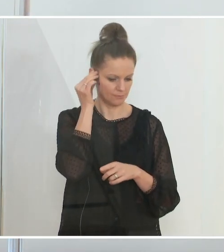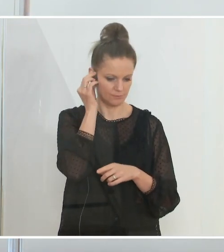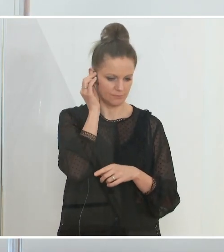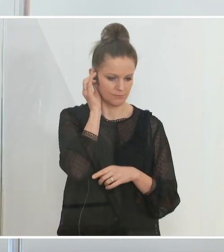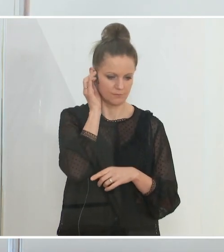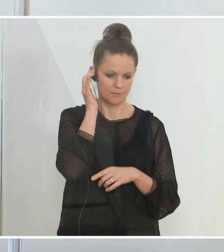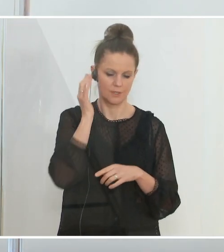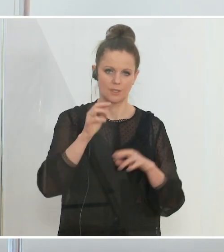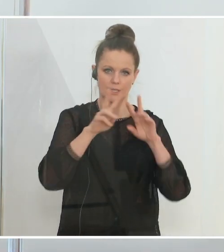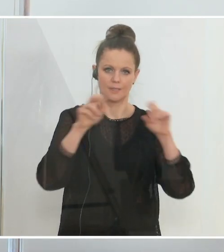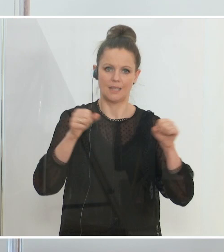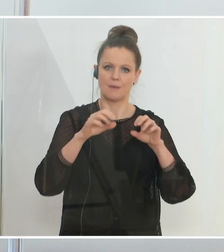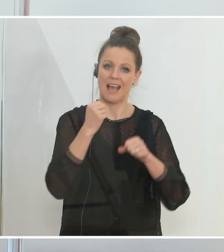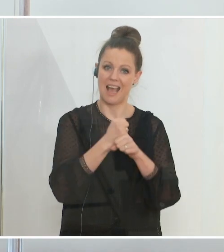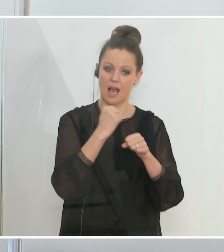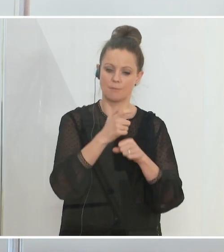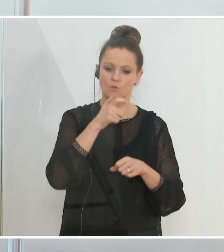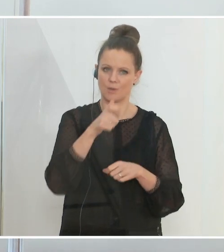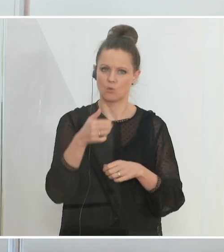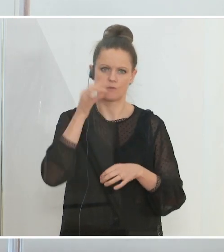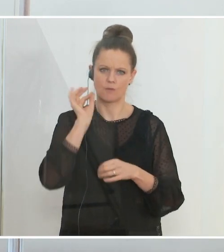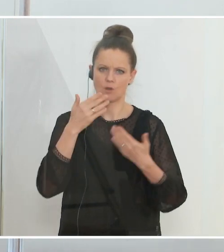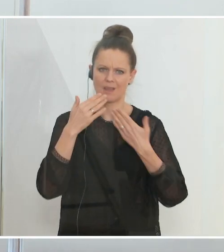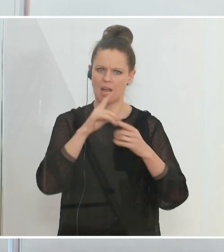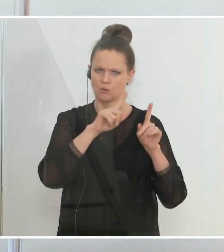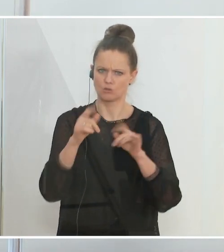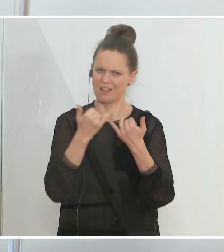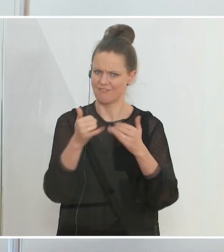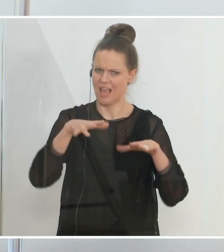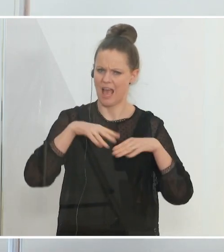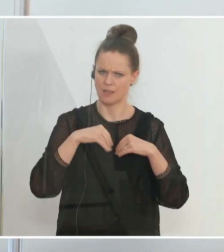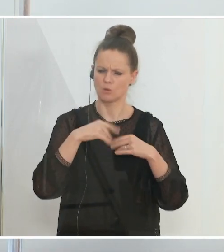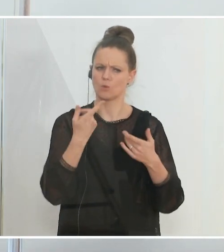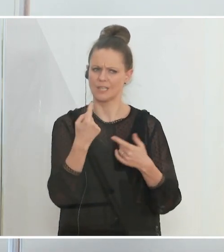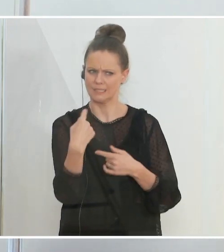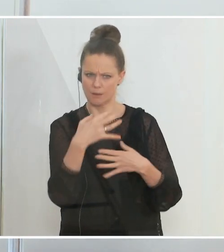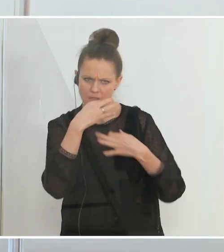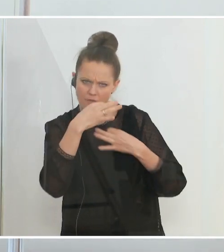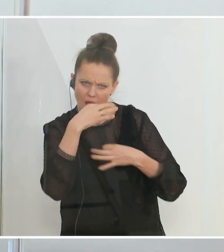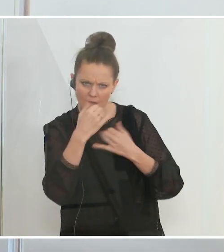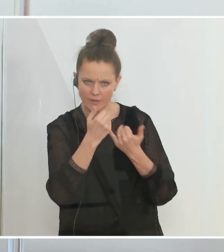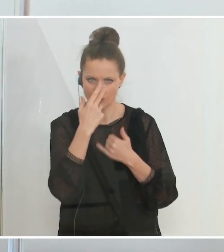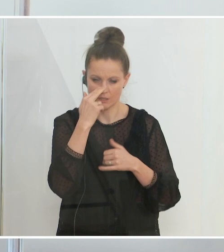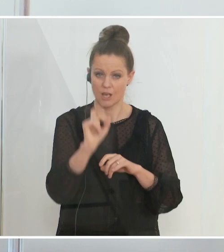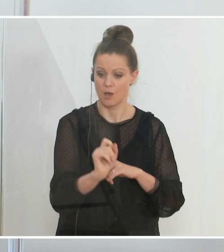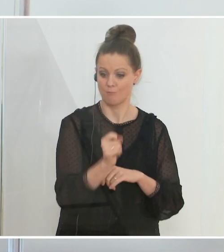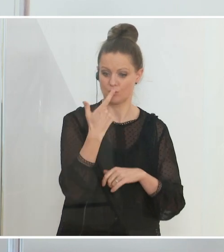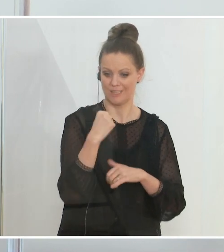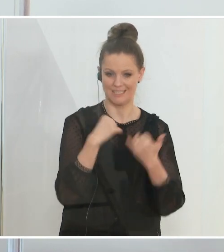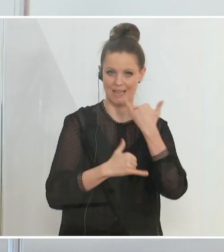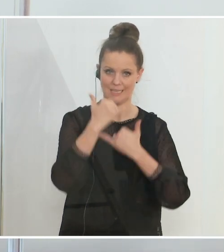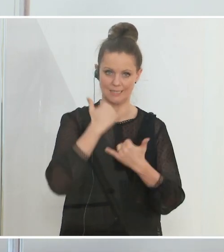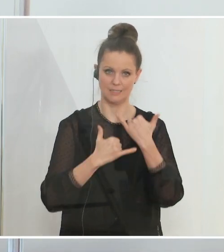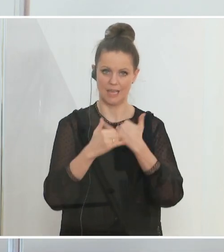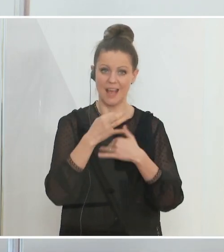und Beruf in diesen Frauenberatungsstellen angenommen wird oder nachgefragt ist. Und es zeigt sich, besonders letztes Jahr